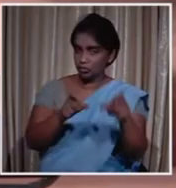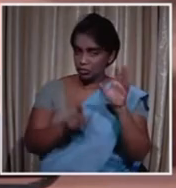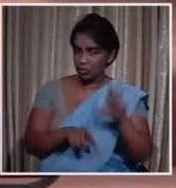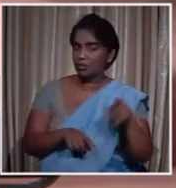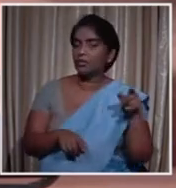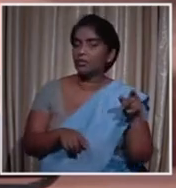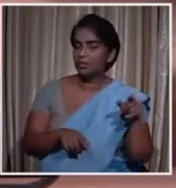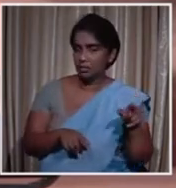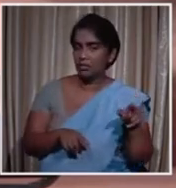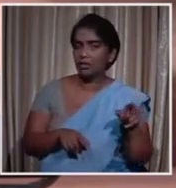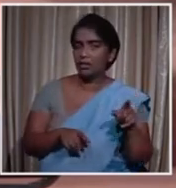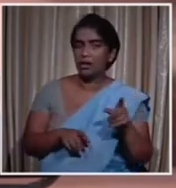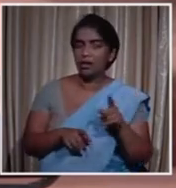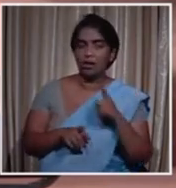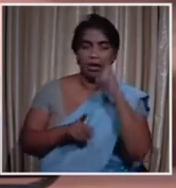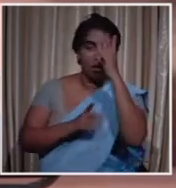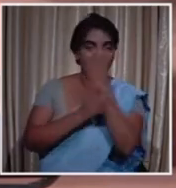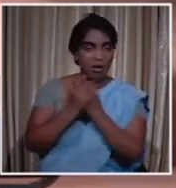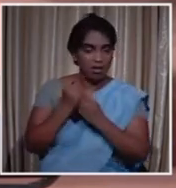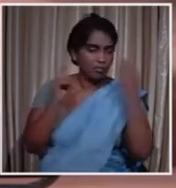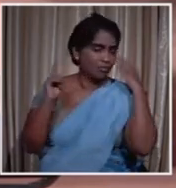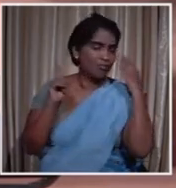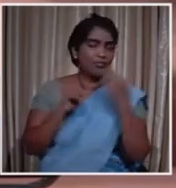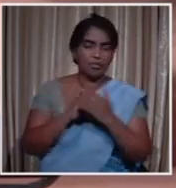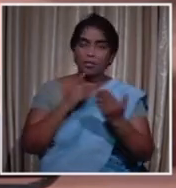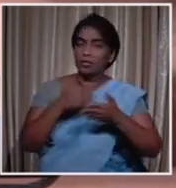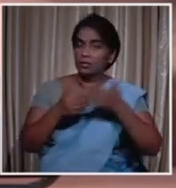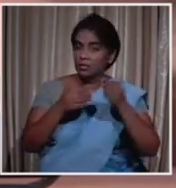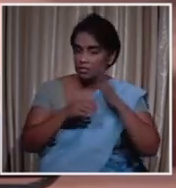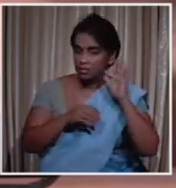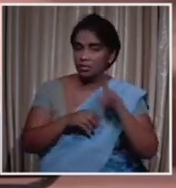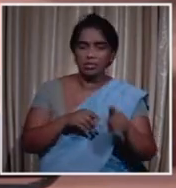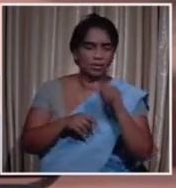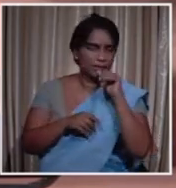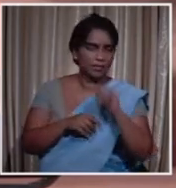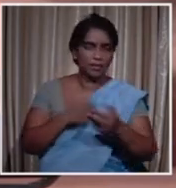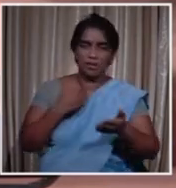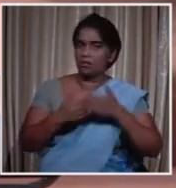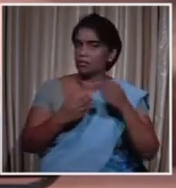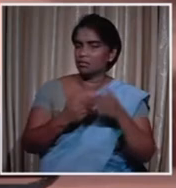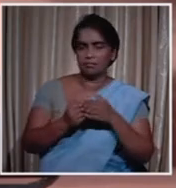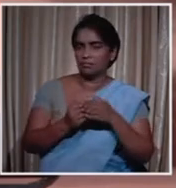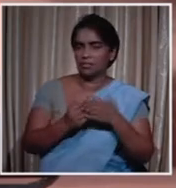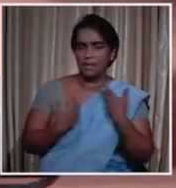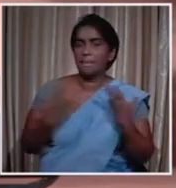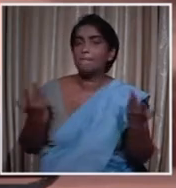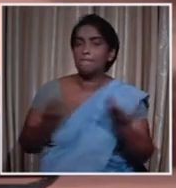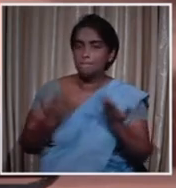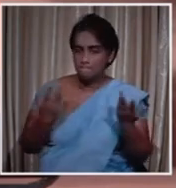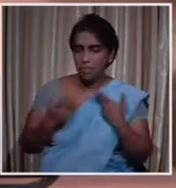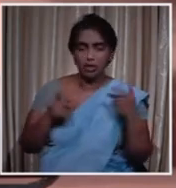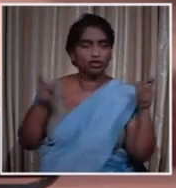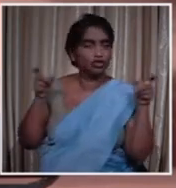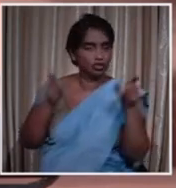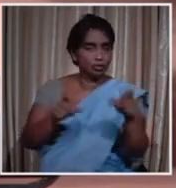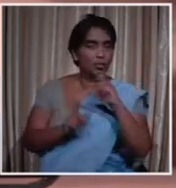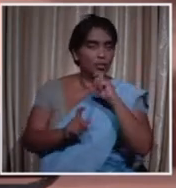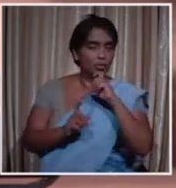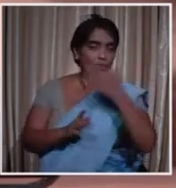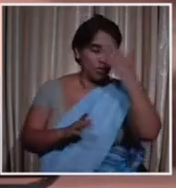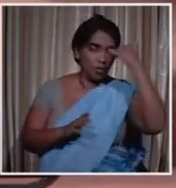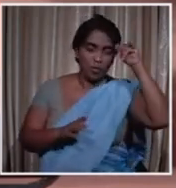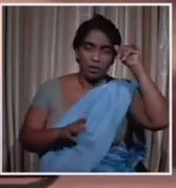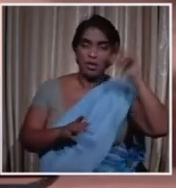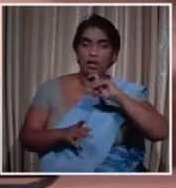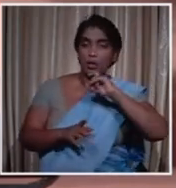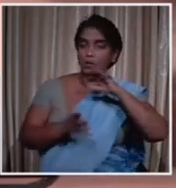மதம் சார்ந்தவர்களும் கட்டுமான பணிகள் இதனையும் செய்யக்கூடாது என்று நீதிமன்றம் முல்லைத்தீவு நீதிமன்றம் உத்தரவிட்டிருக்கிறது.